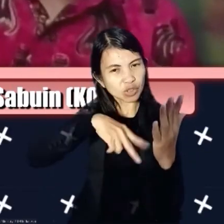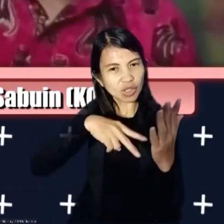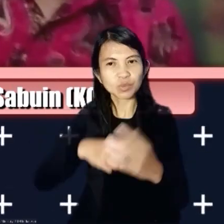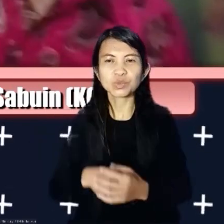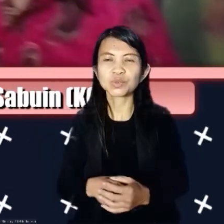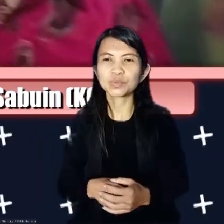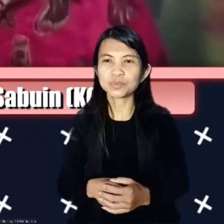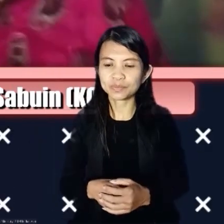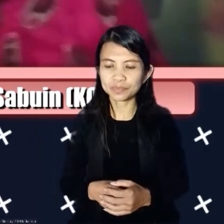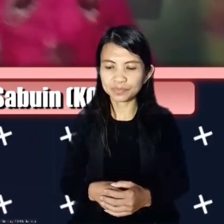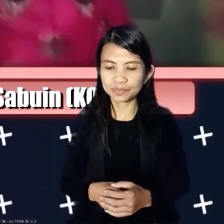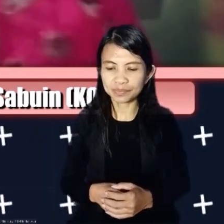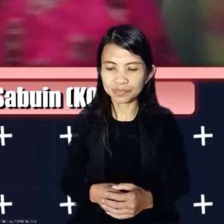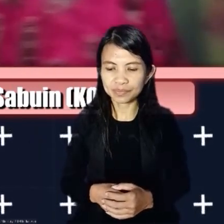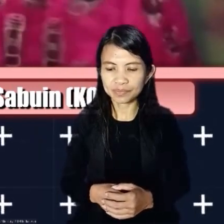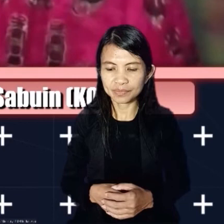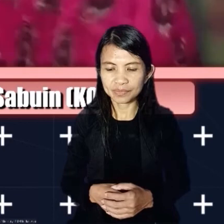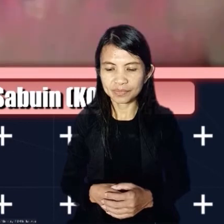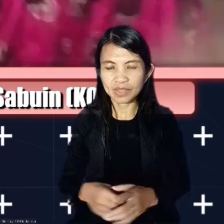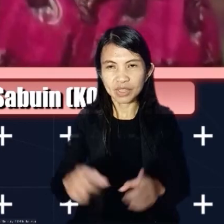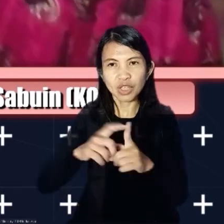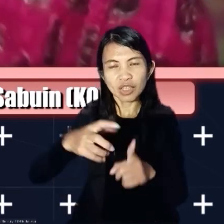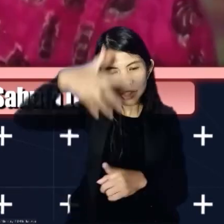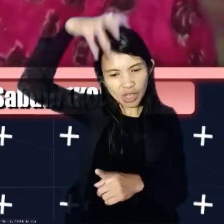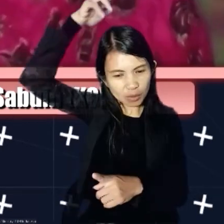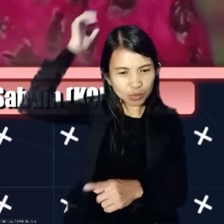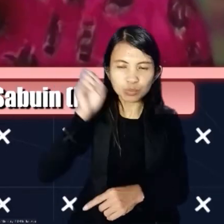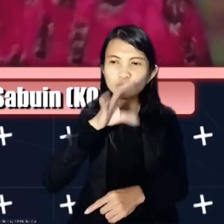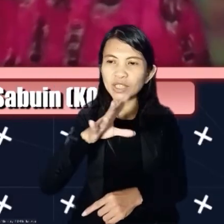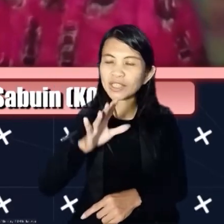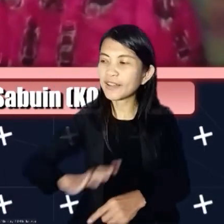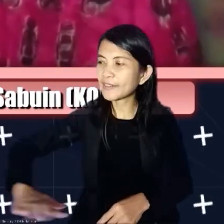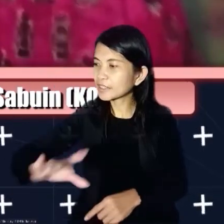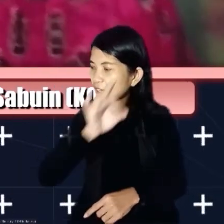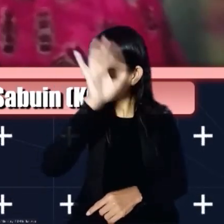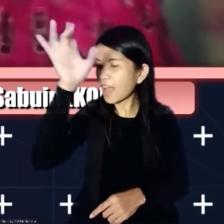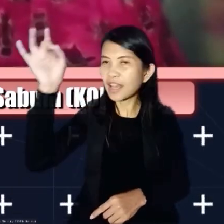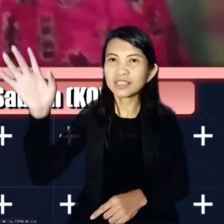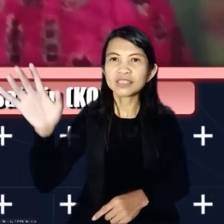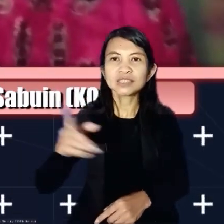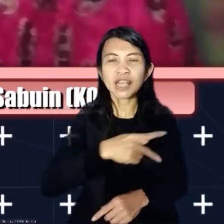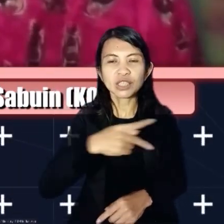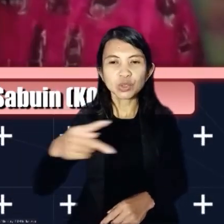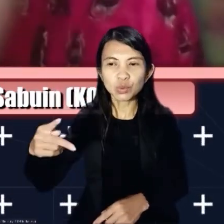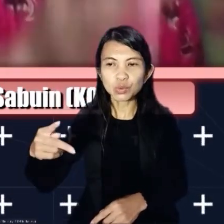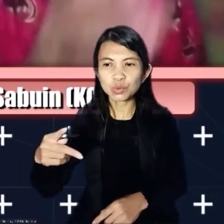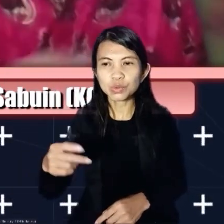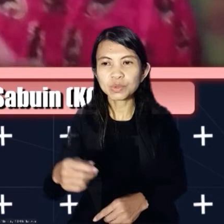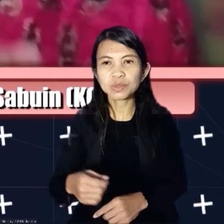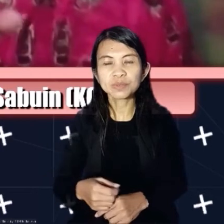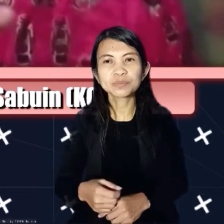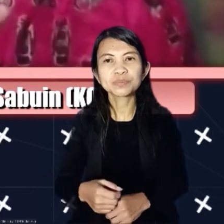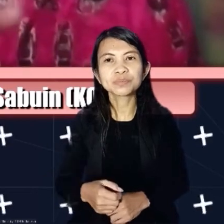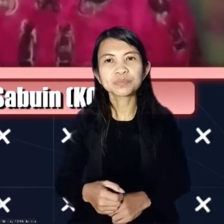kerajaan lain yaitu Mesir jadi ada Mesir lalu kamu ini kerajaan-kerajaan besar di dunia Mesir